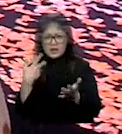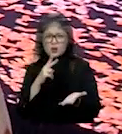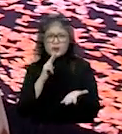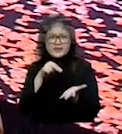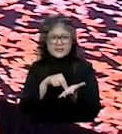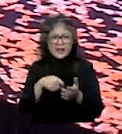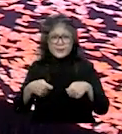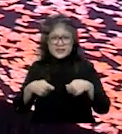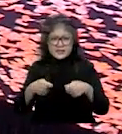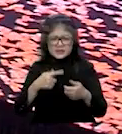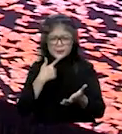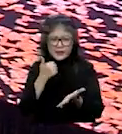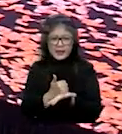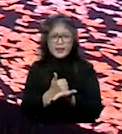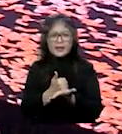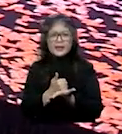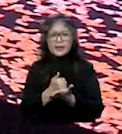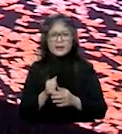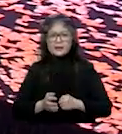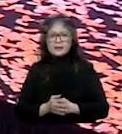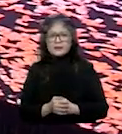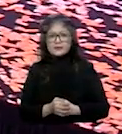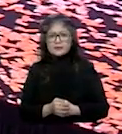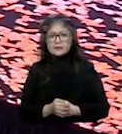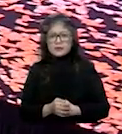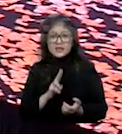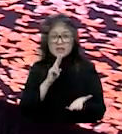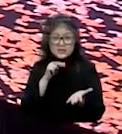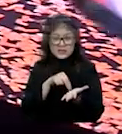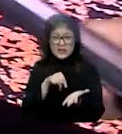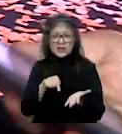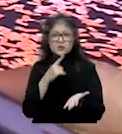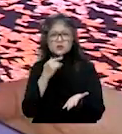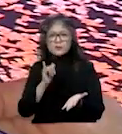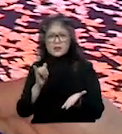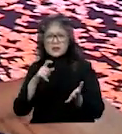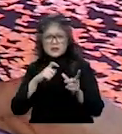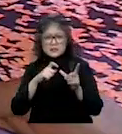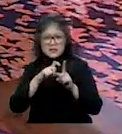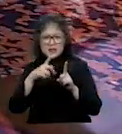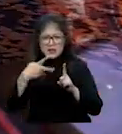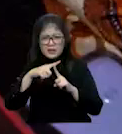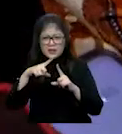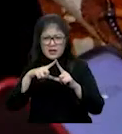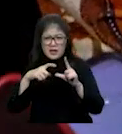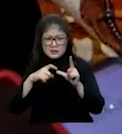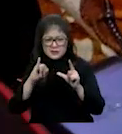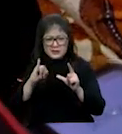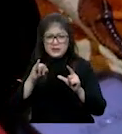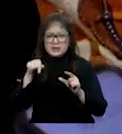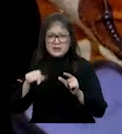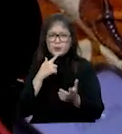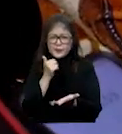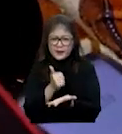bahwa merek itu sangat penting dan itu merupakan identitas daripada satu bentuk dan usaha apa saja. Merek berarti mereknya yang